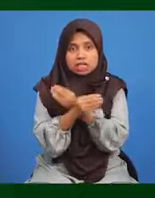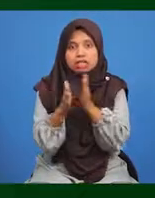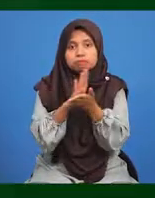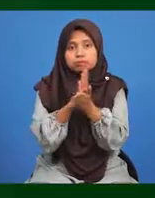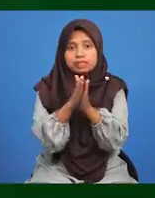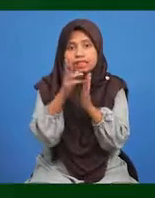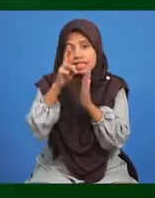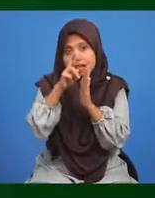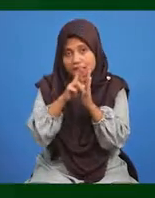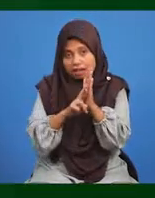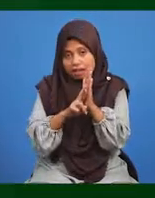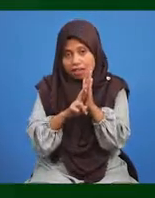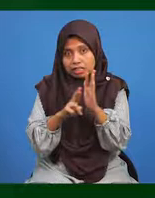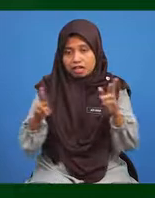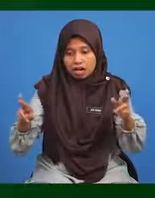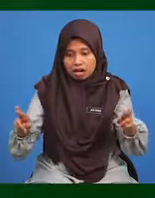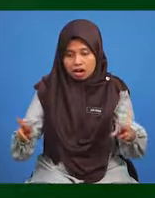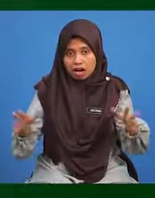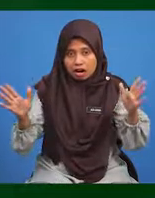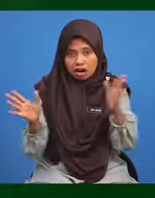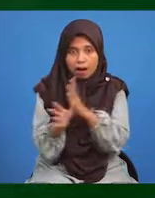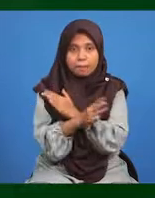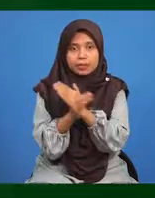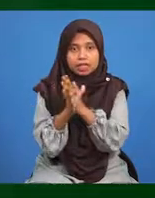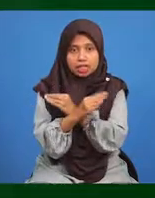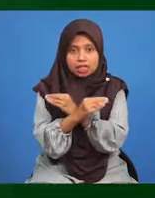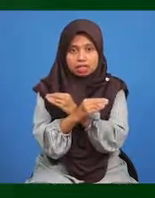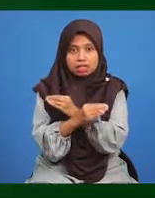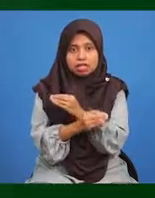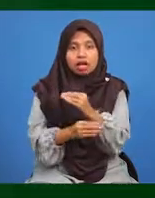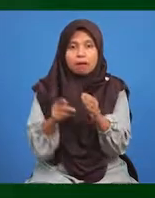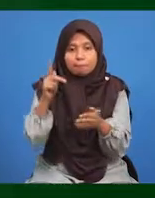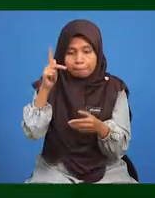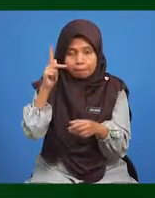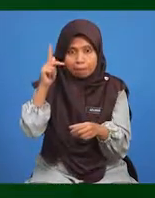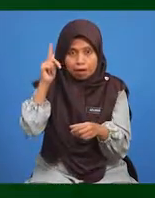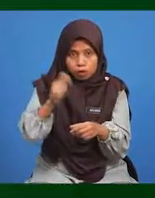yang terakhir, perkataan paku menjadi pepaku.